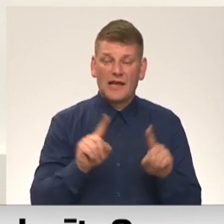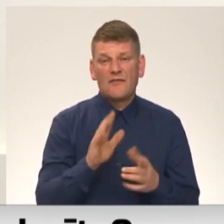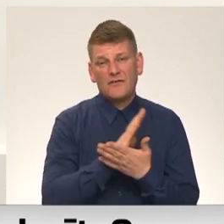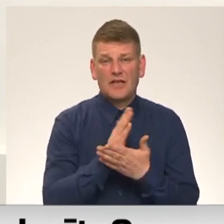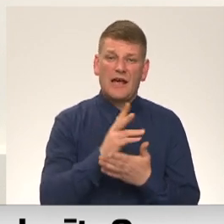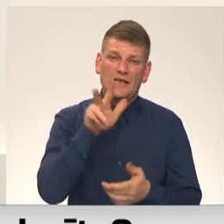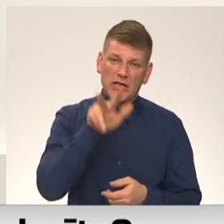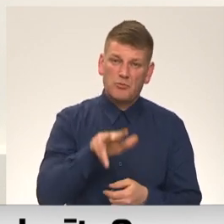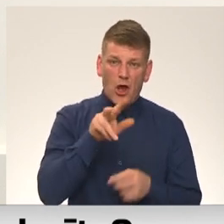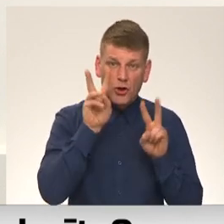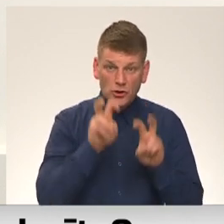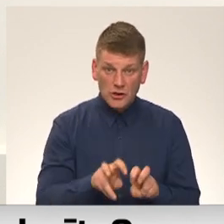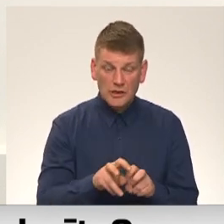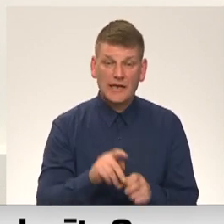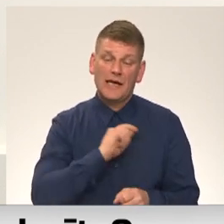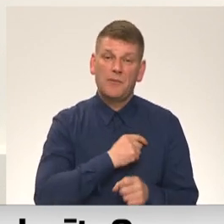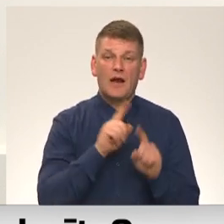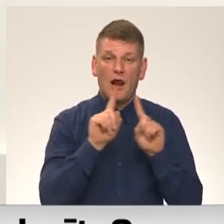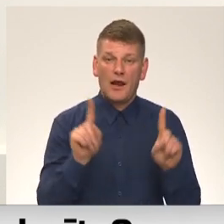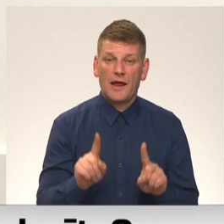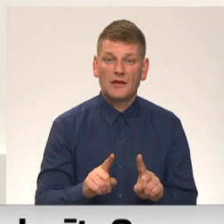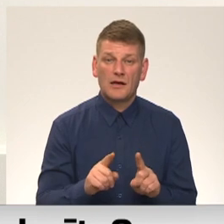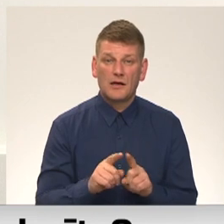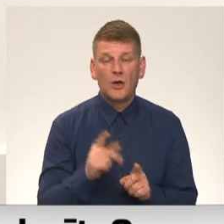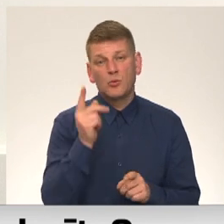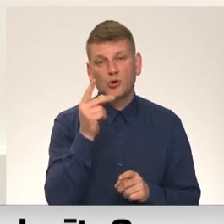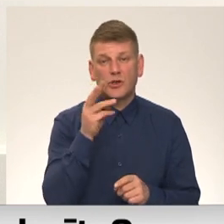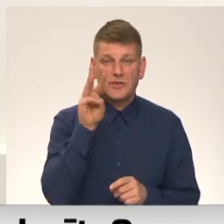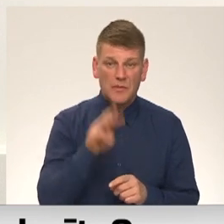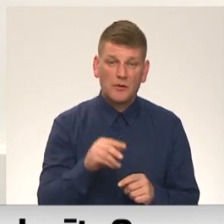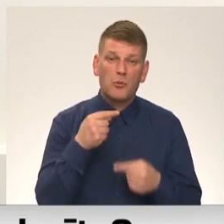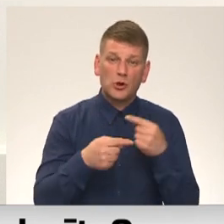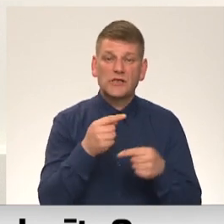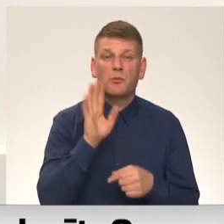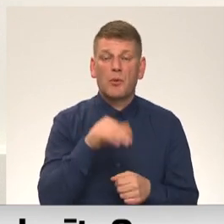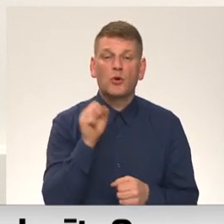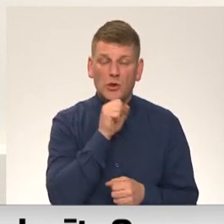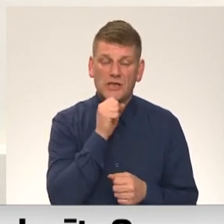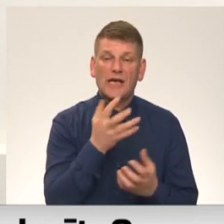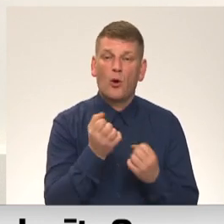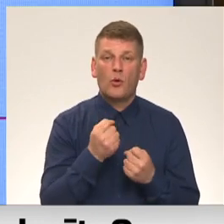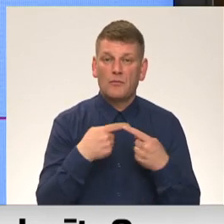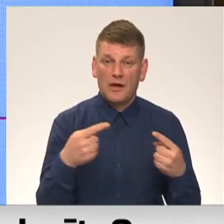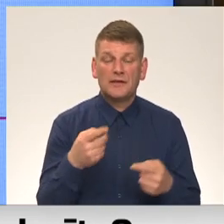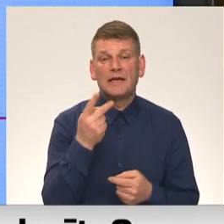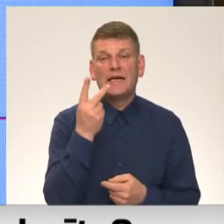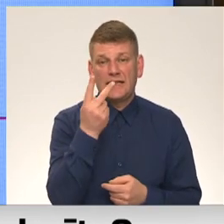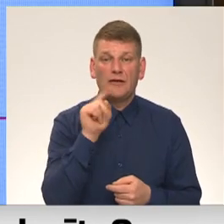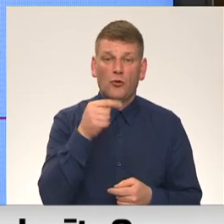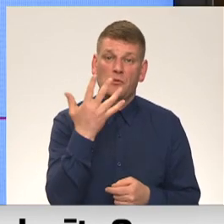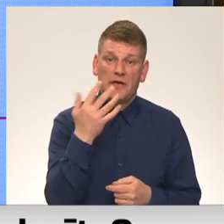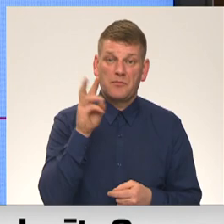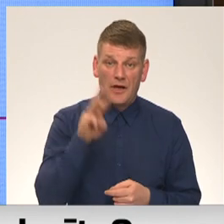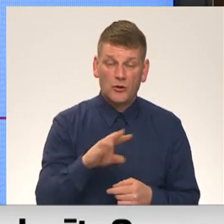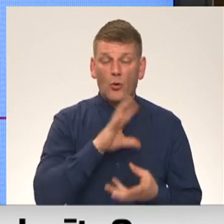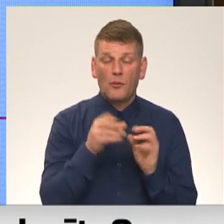3 mēneši, kriminālu lietām 1,5 mēnesis, procesiem par noziedzīgu iegūtu mantu 2,5 mēneši.